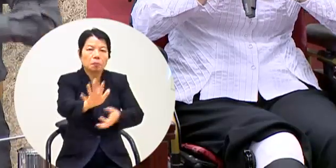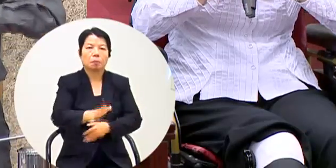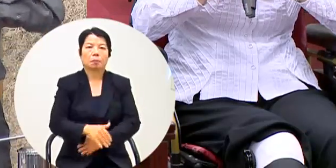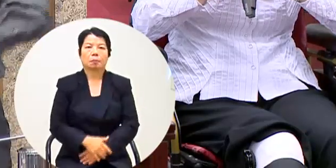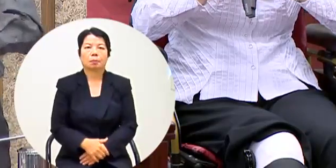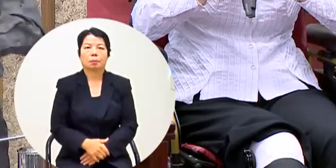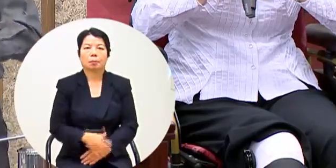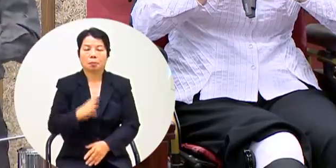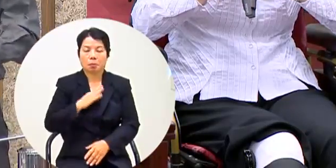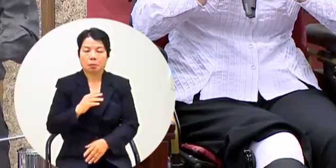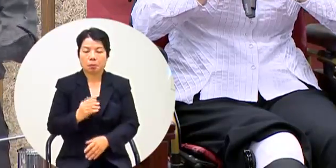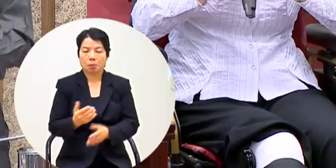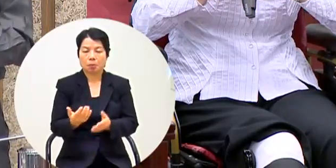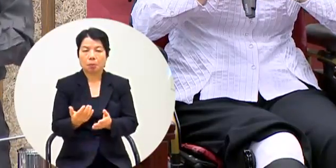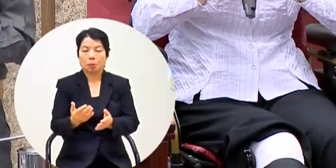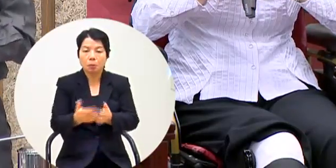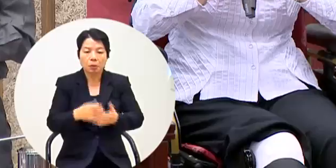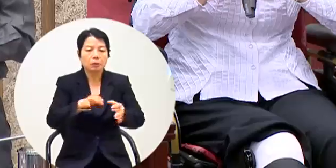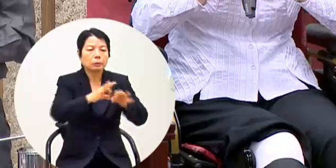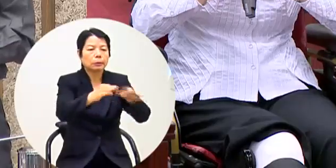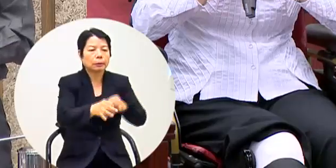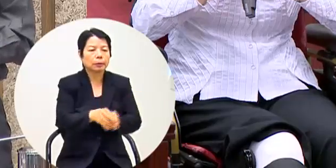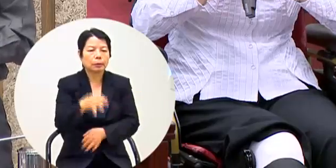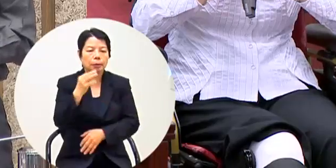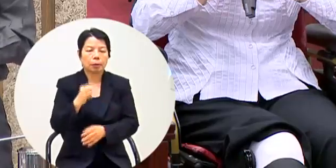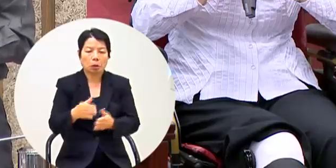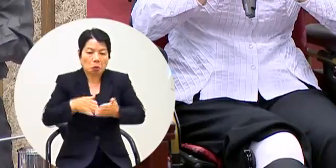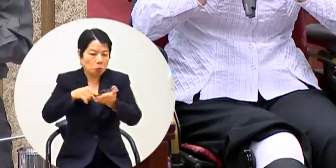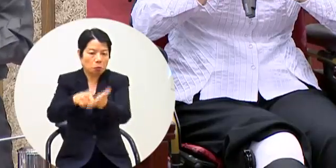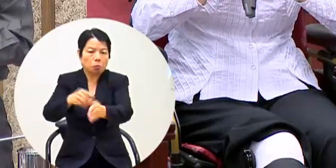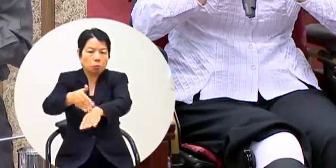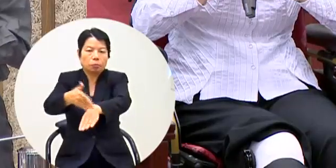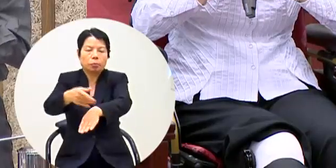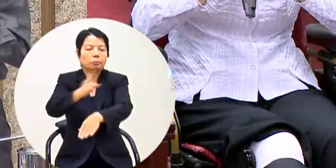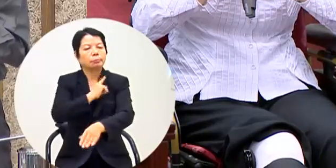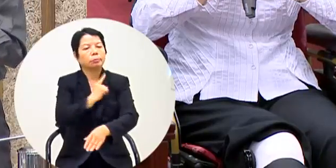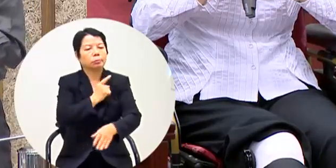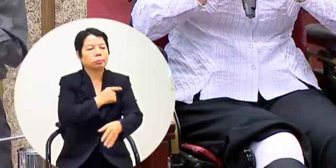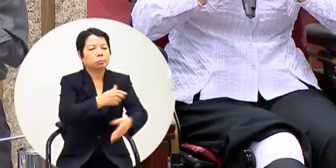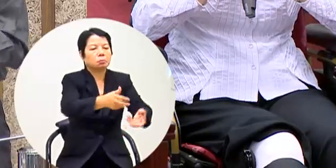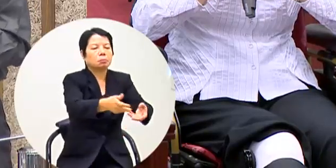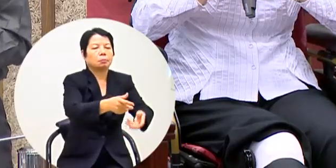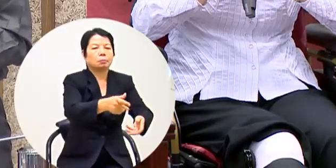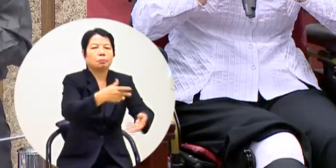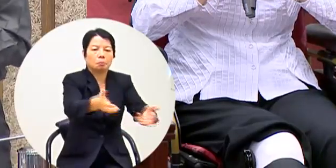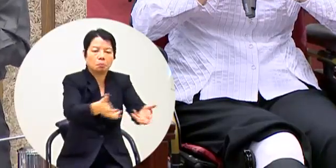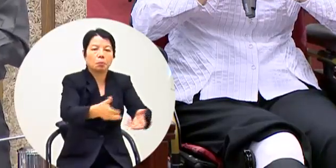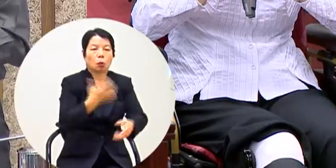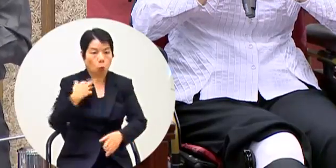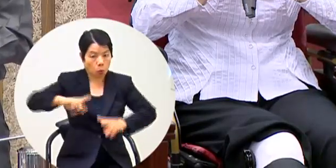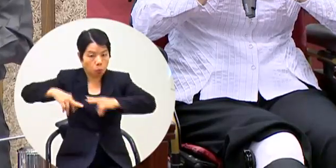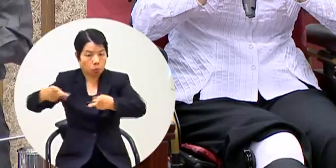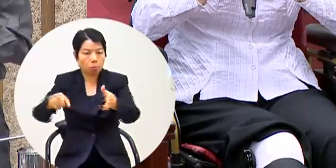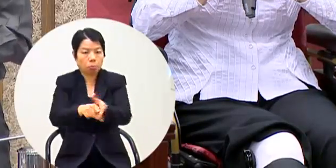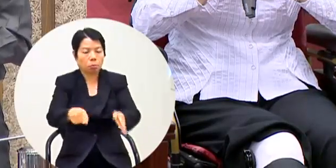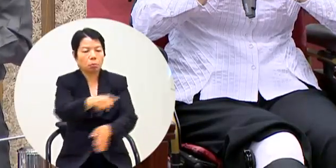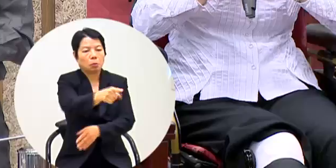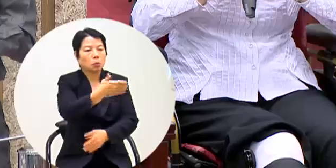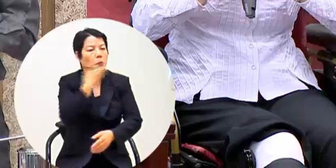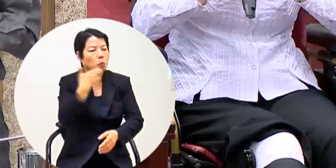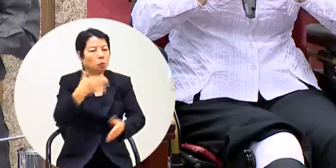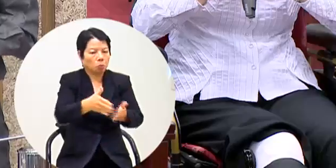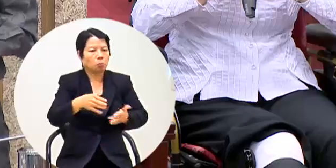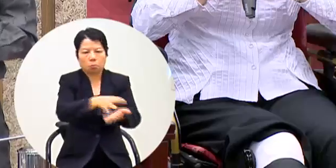申请，他就自己就失色一个斜坡道。后来我们在改造的时候，我们就去跟他谈说，这个施设我们要打掉，因为这是你自己